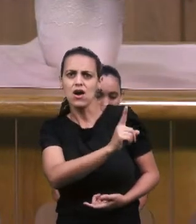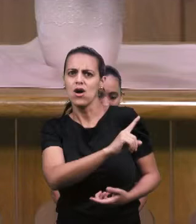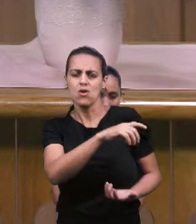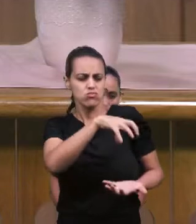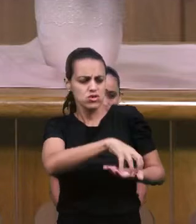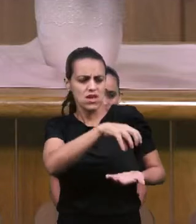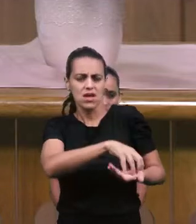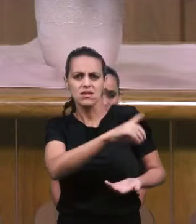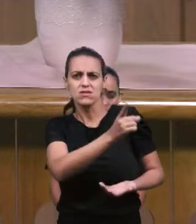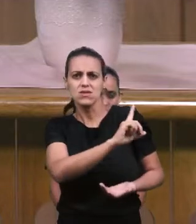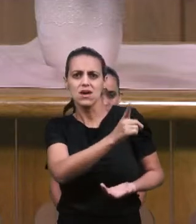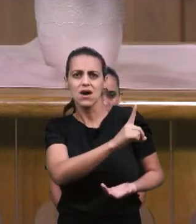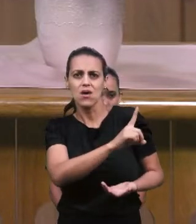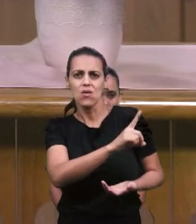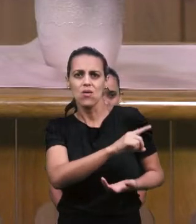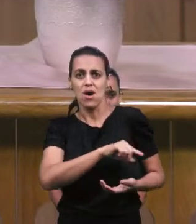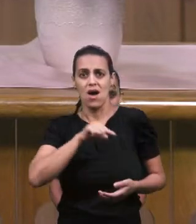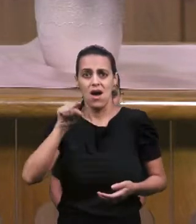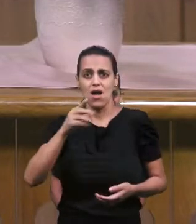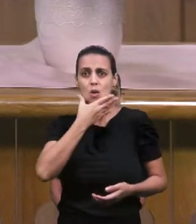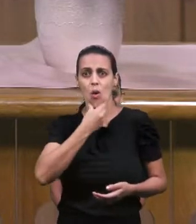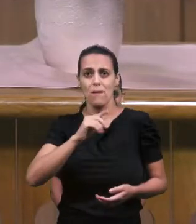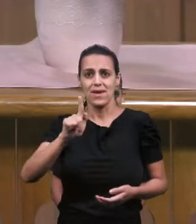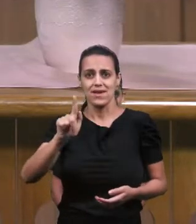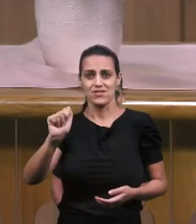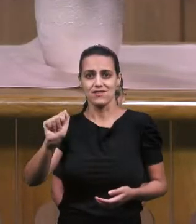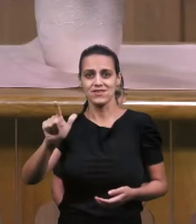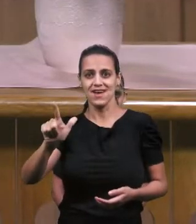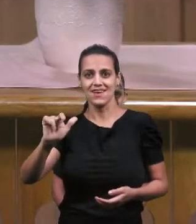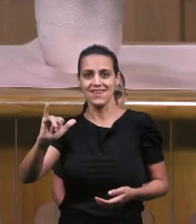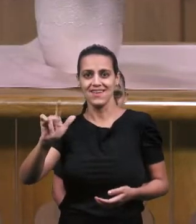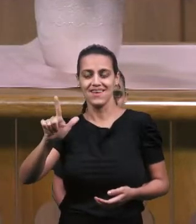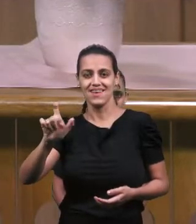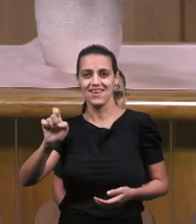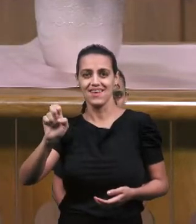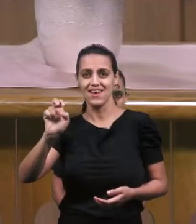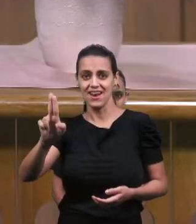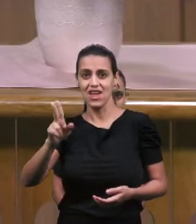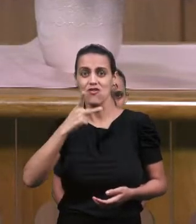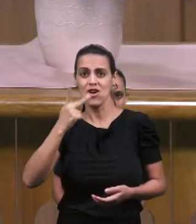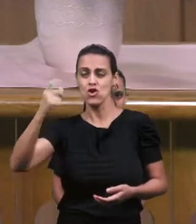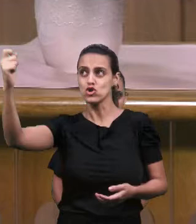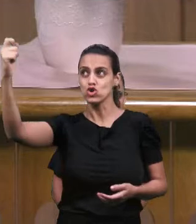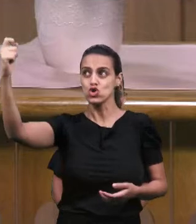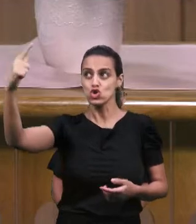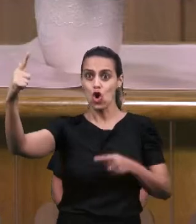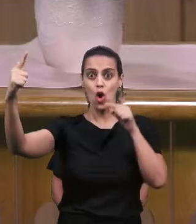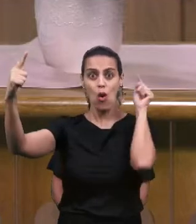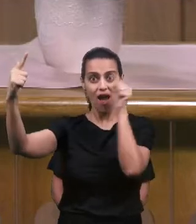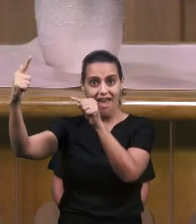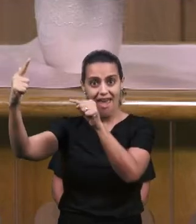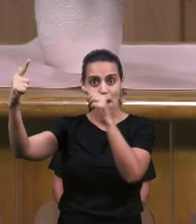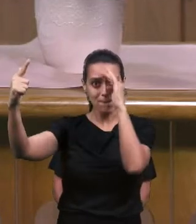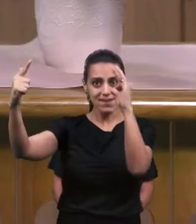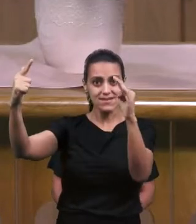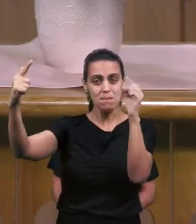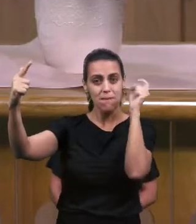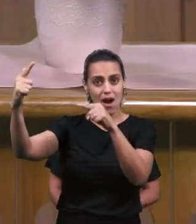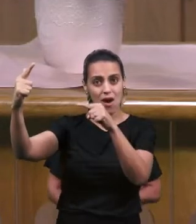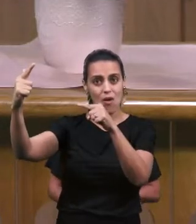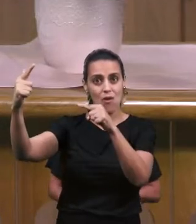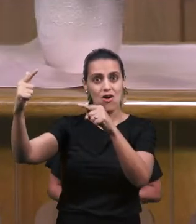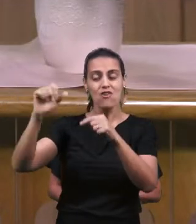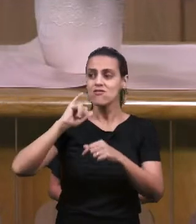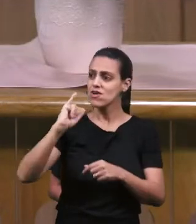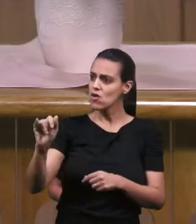centre du système planétaire. Et quand Galilée a dit qu'elle était le Soleil et pas la Terre, il a dû aller